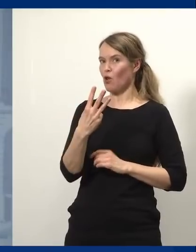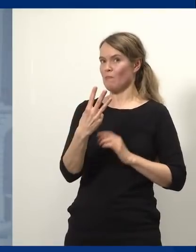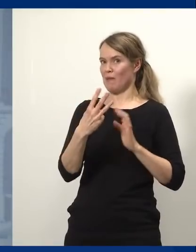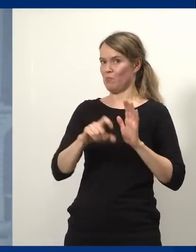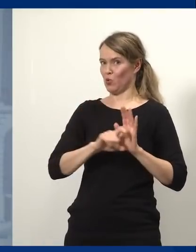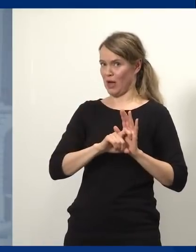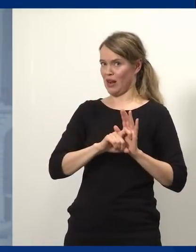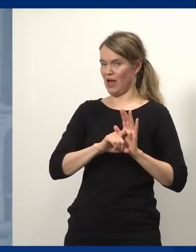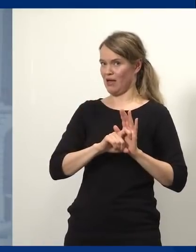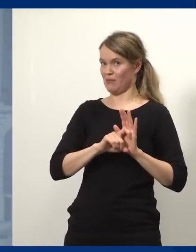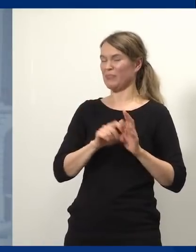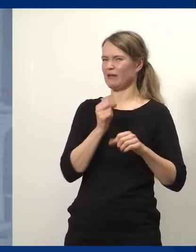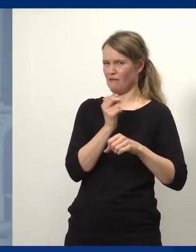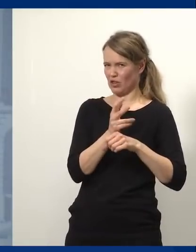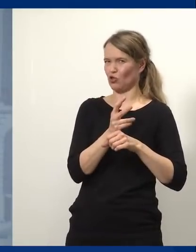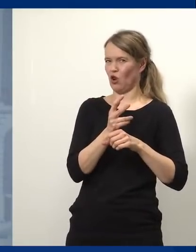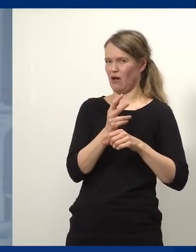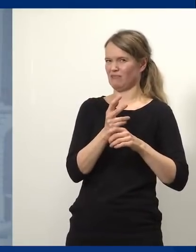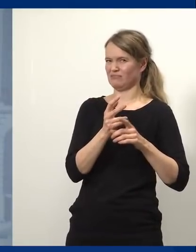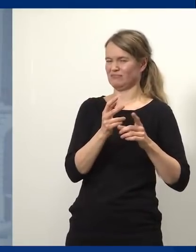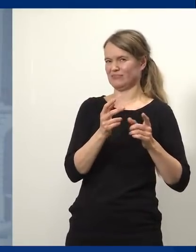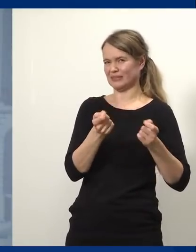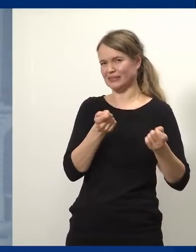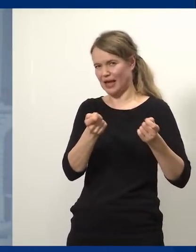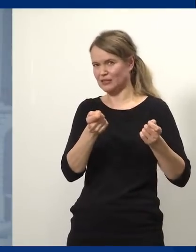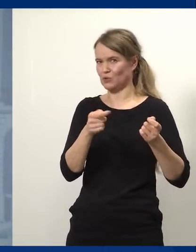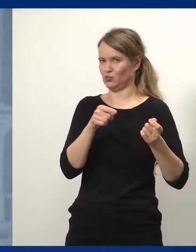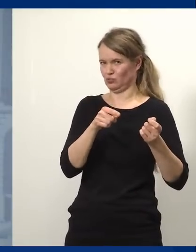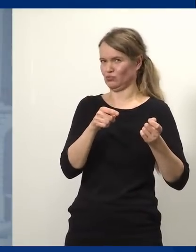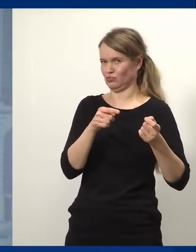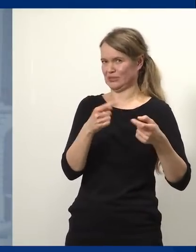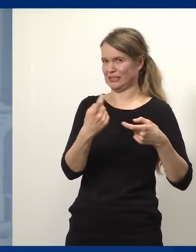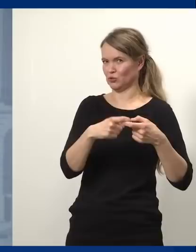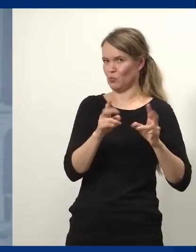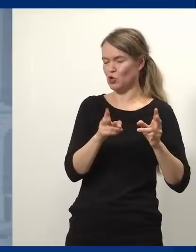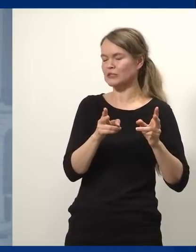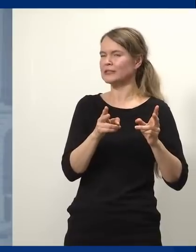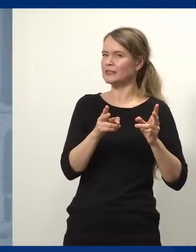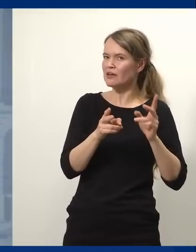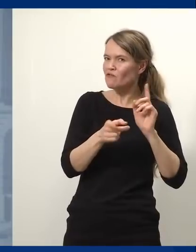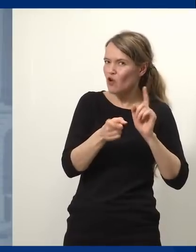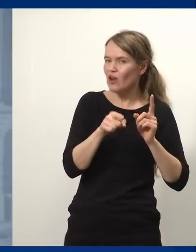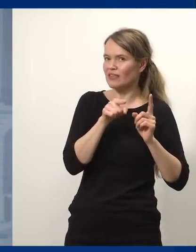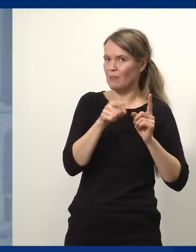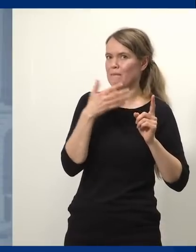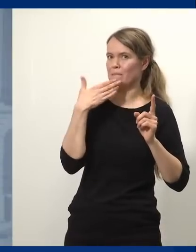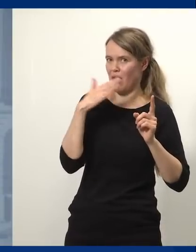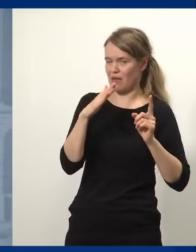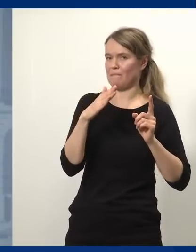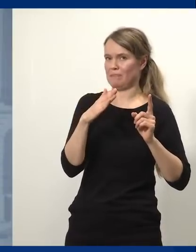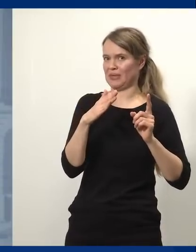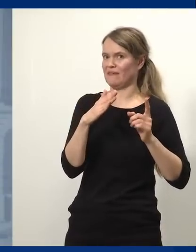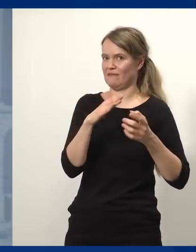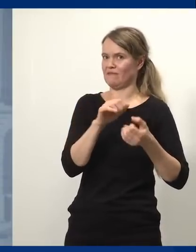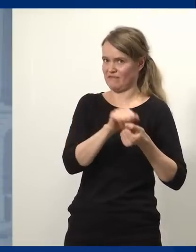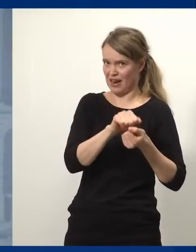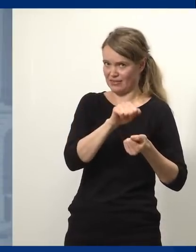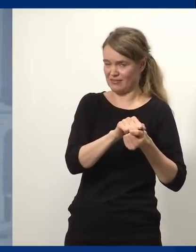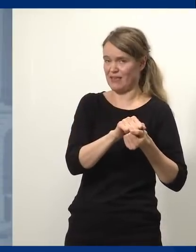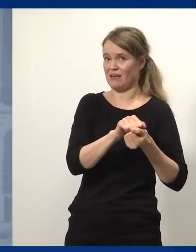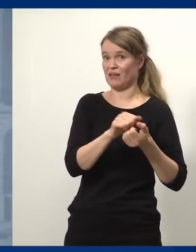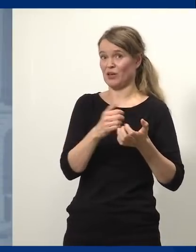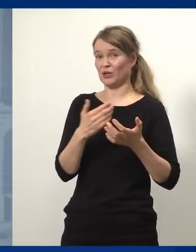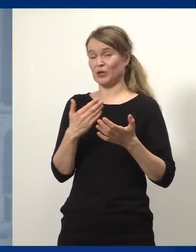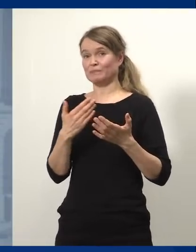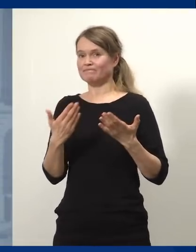myös tätä ravintolasääntelyä annetaan, niin olisi siinä parempi väline, koska meillä on erilaista tulkintaa siitä,